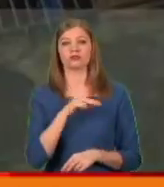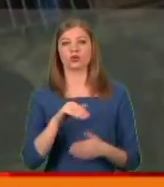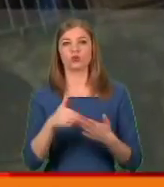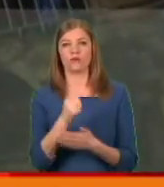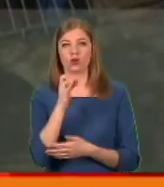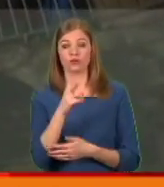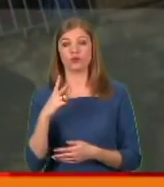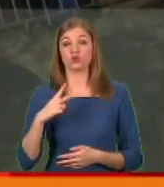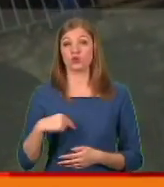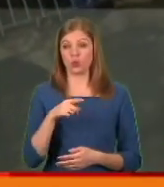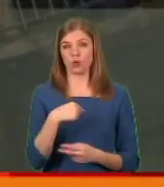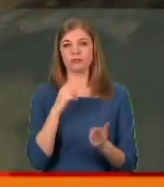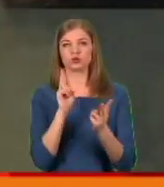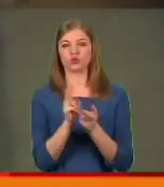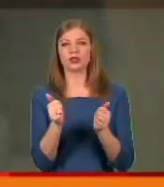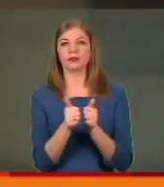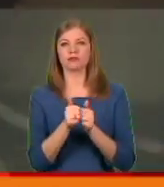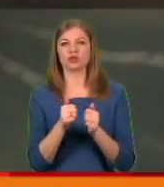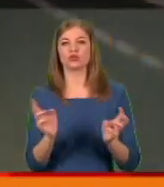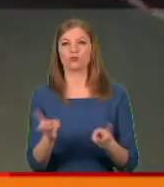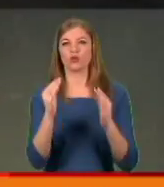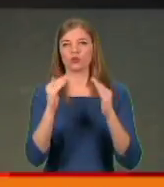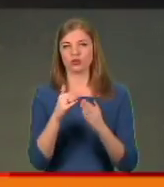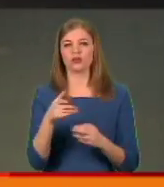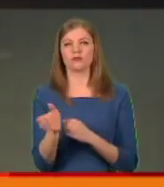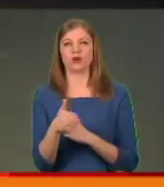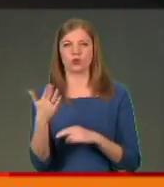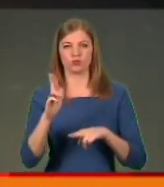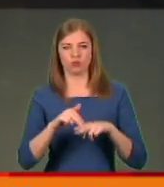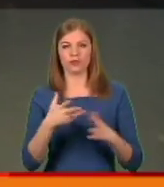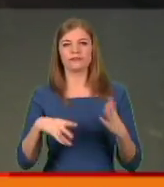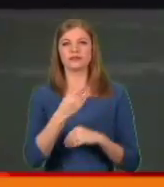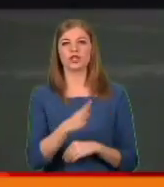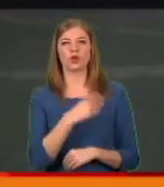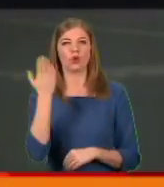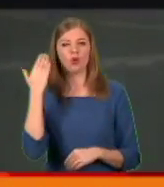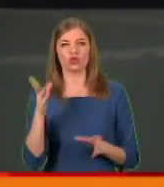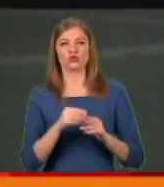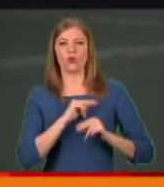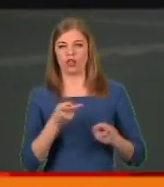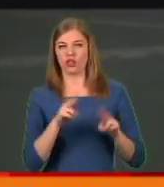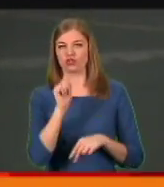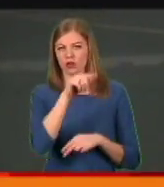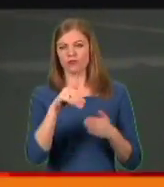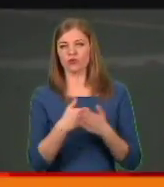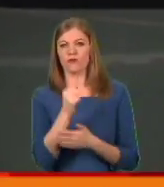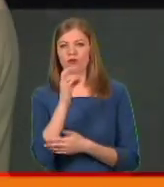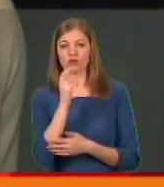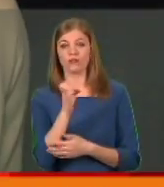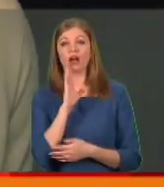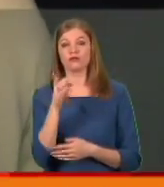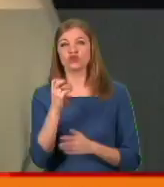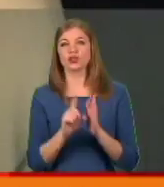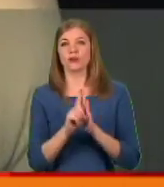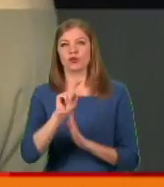Новоазовській. З донькою Сашою ми зустрічаємося біля погорілої будівлі маріупольської поліції. Всі її колишні колеги лишилися там, у Новоазовську. А вона ще